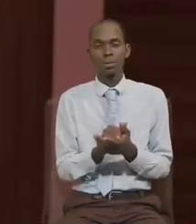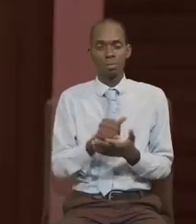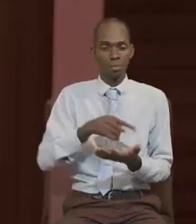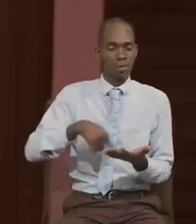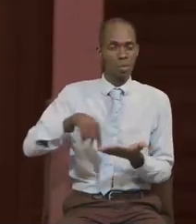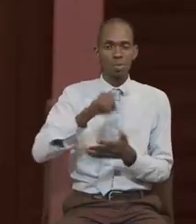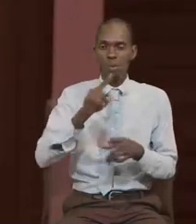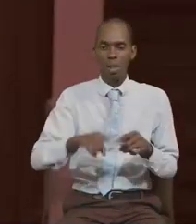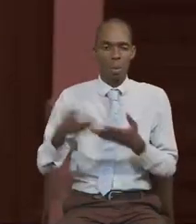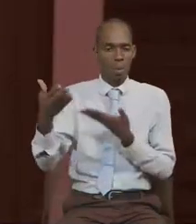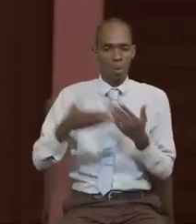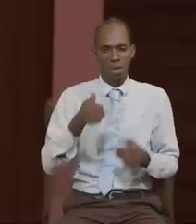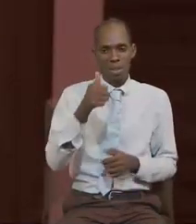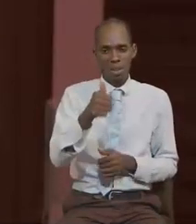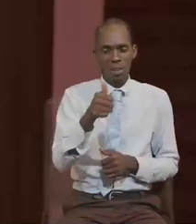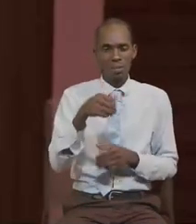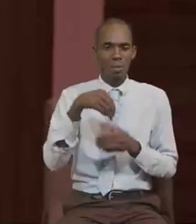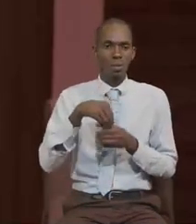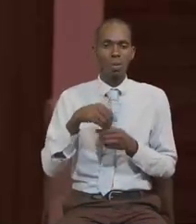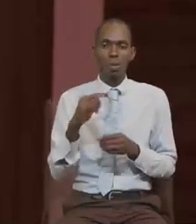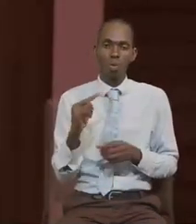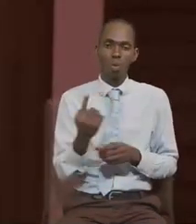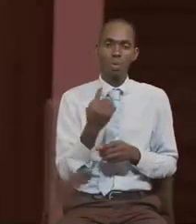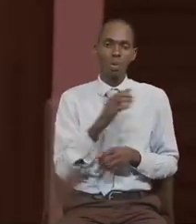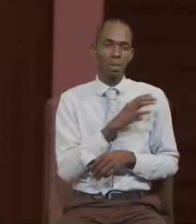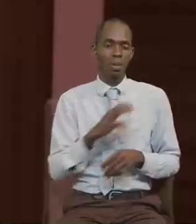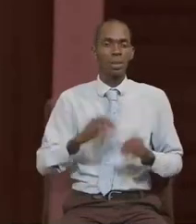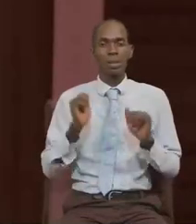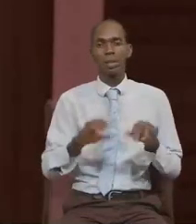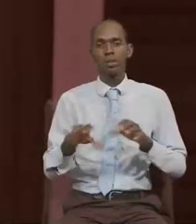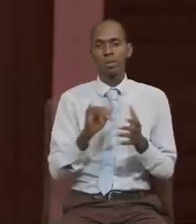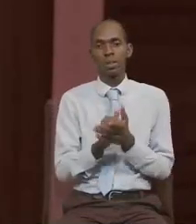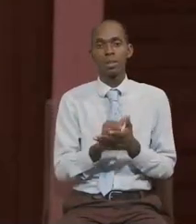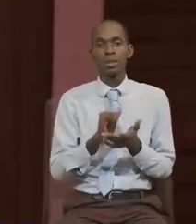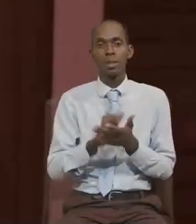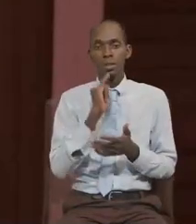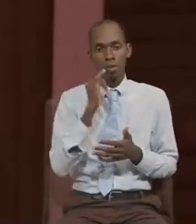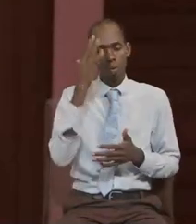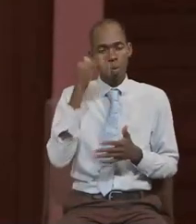le cercle. Seul Christ peut le faire. C'est pourquoi il dit dans le verset 5.